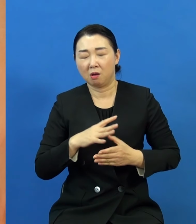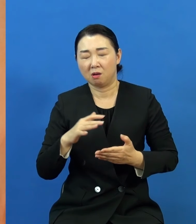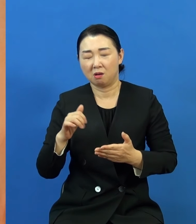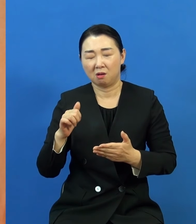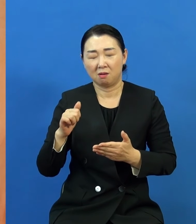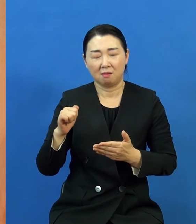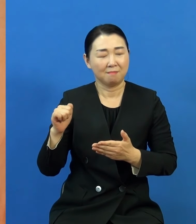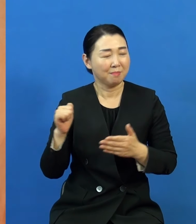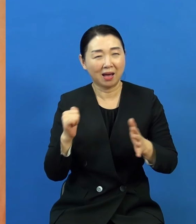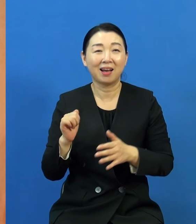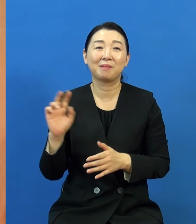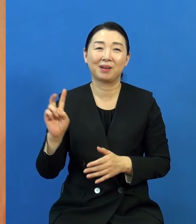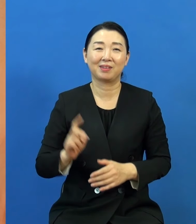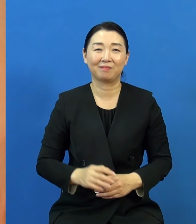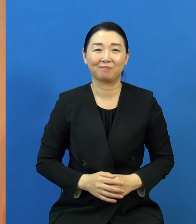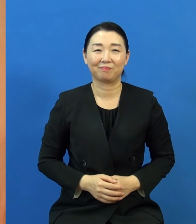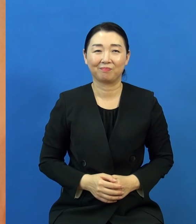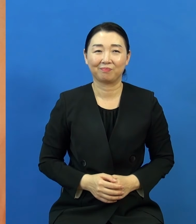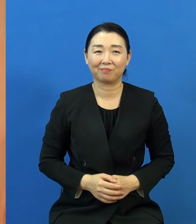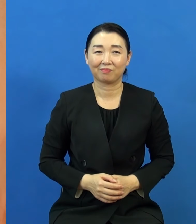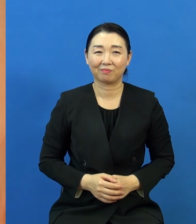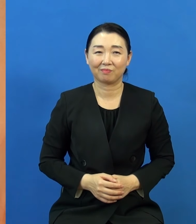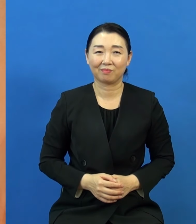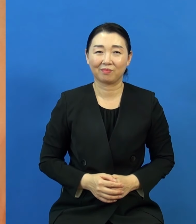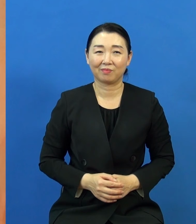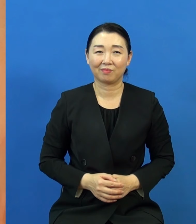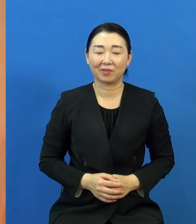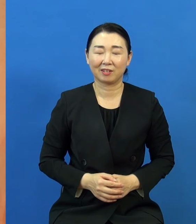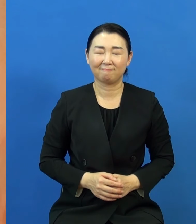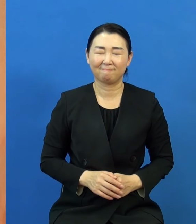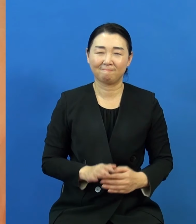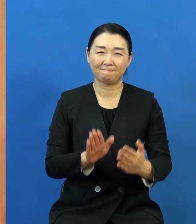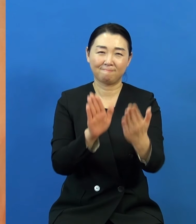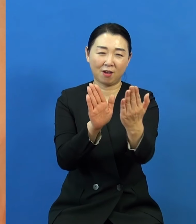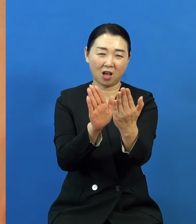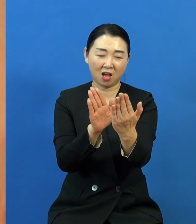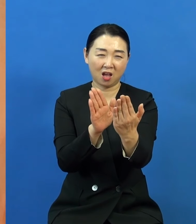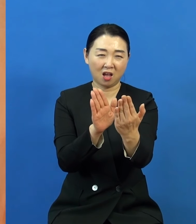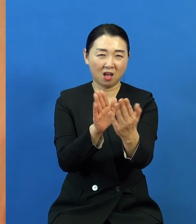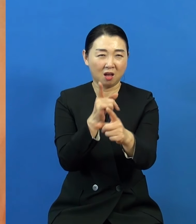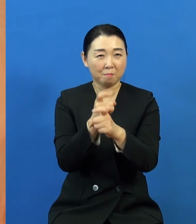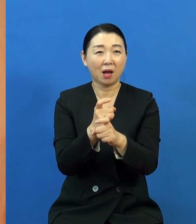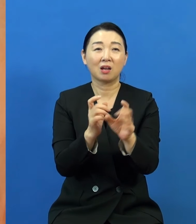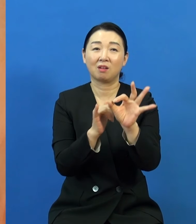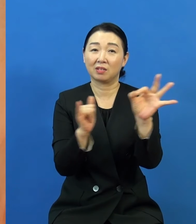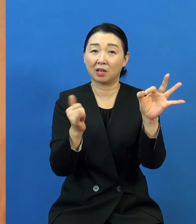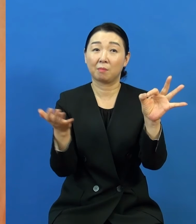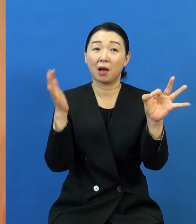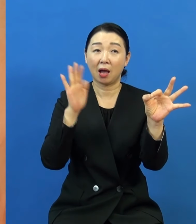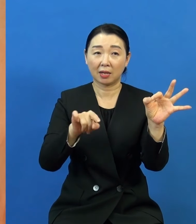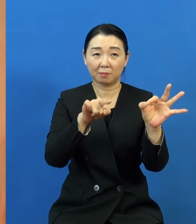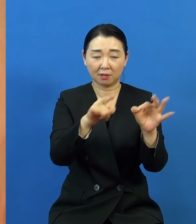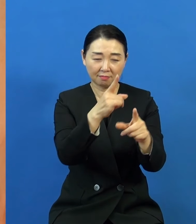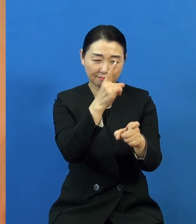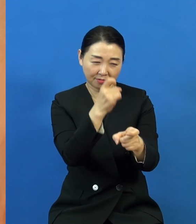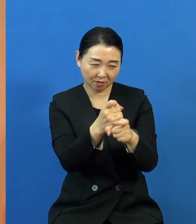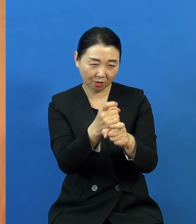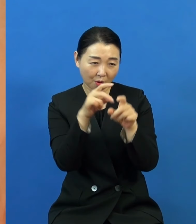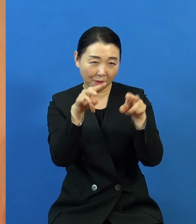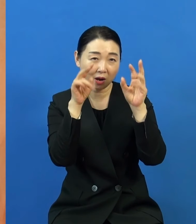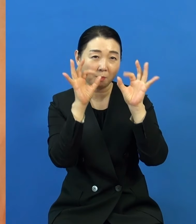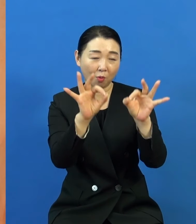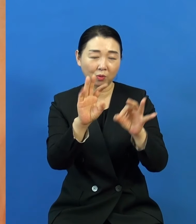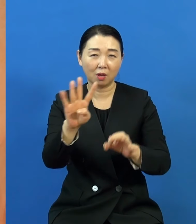휘청거릴지도 모르겠습니다. 적대적인 10명 말입니다. 그러나 그를 적대적으로